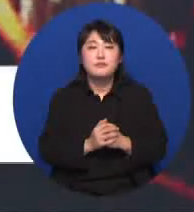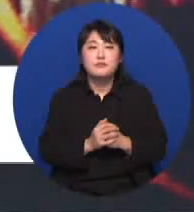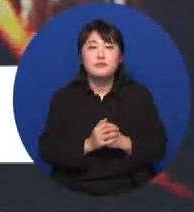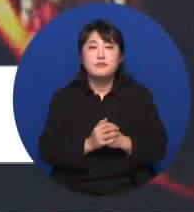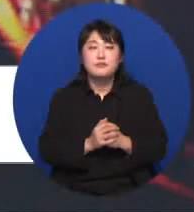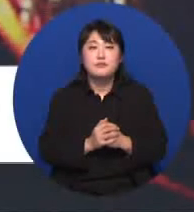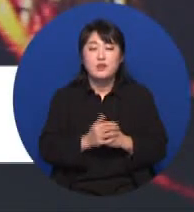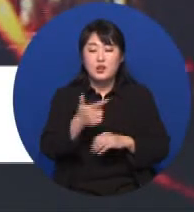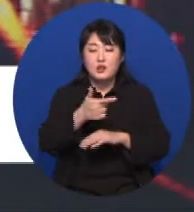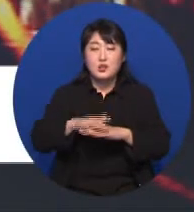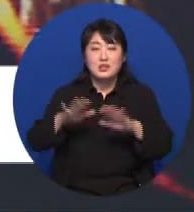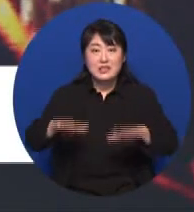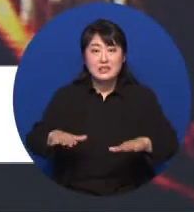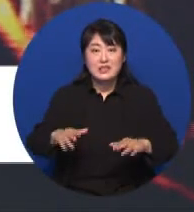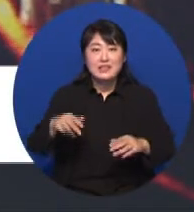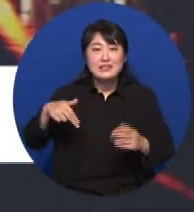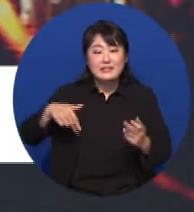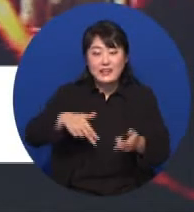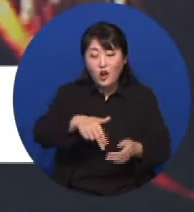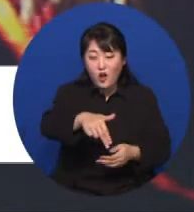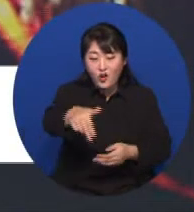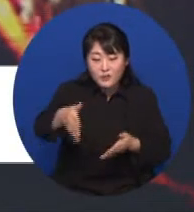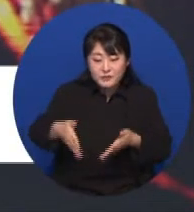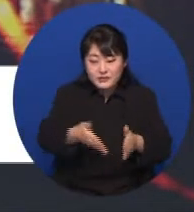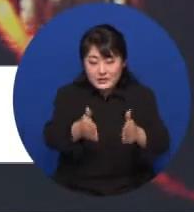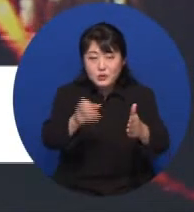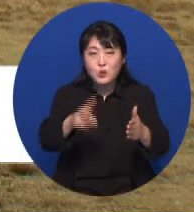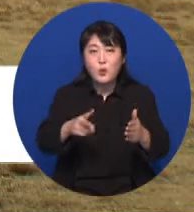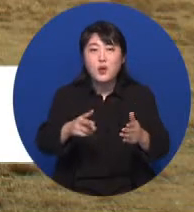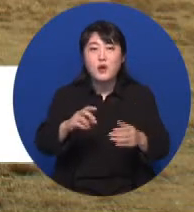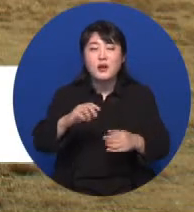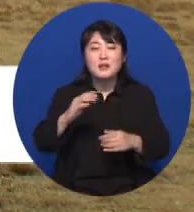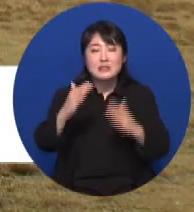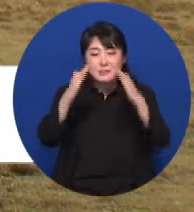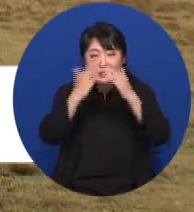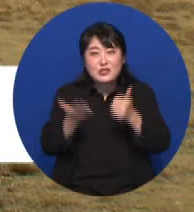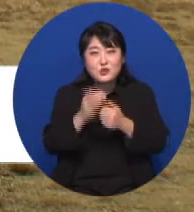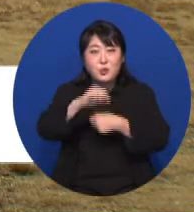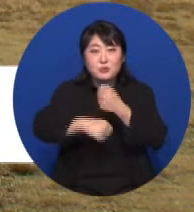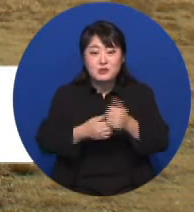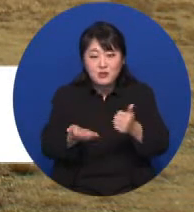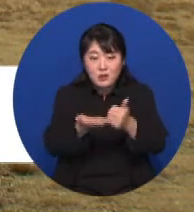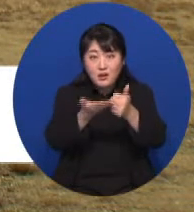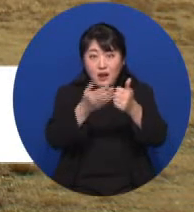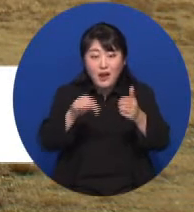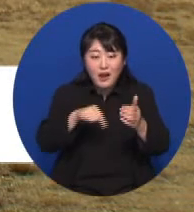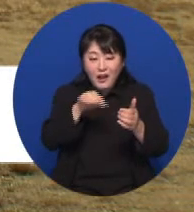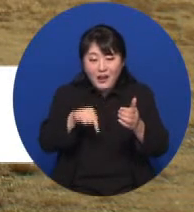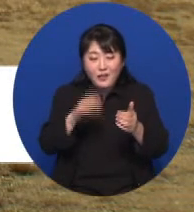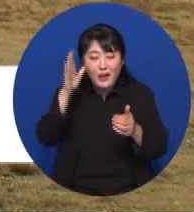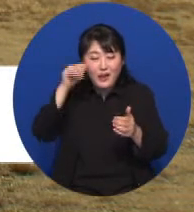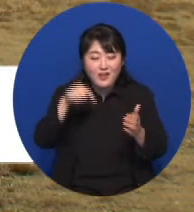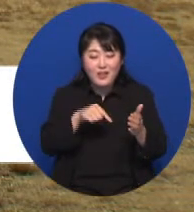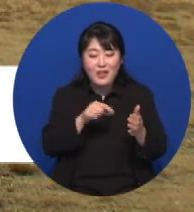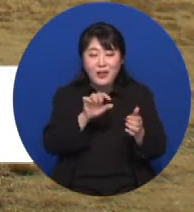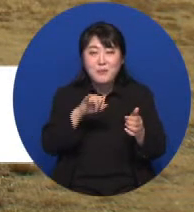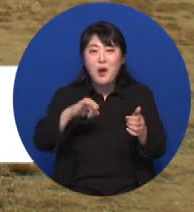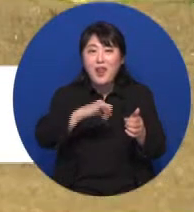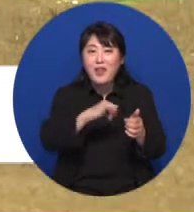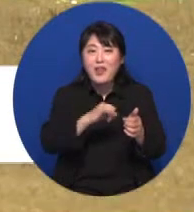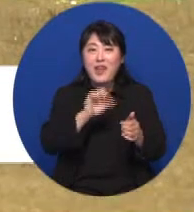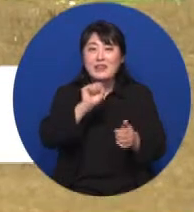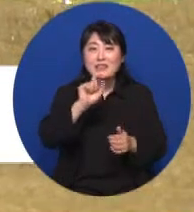대전지역 산책로와 반려동물에 에서 채집한 진드기 에서 중증 열성 혈소판 감소 증후군 즉